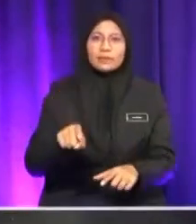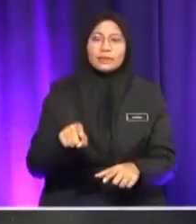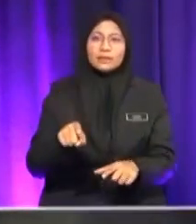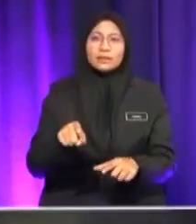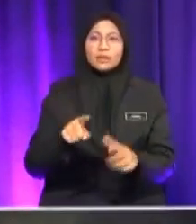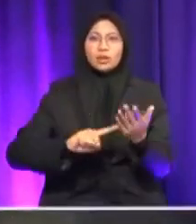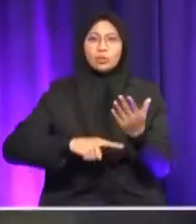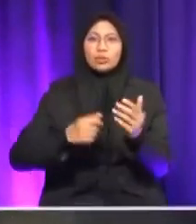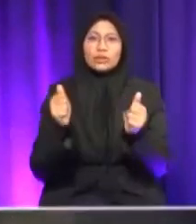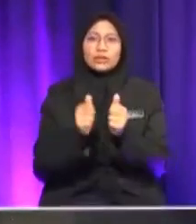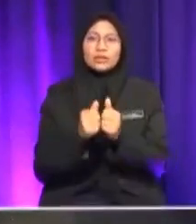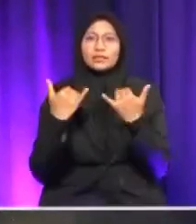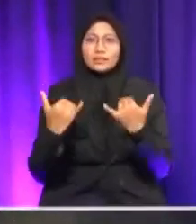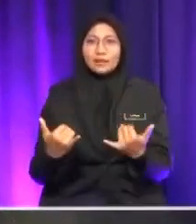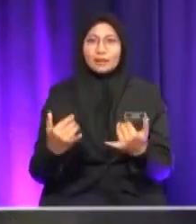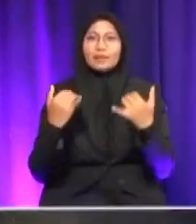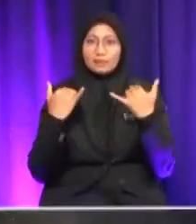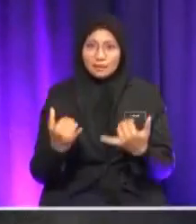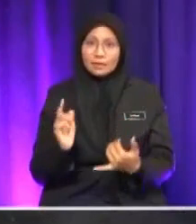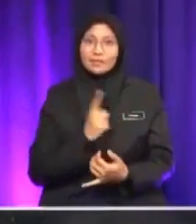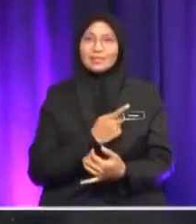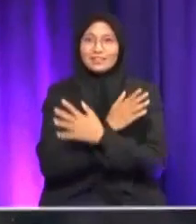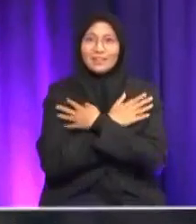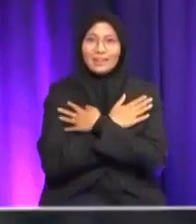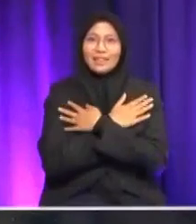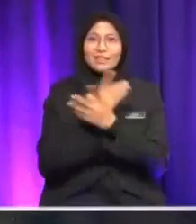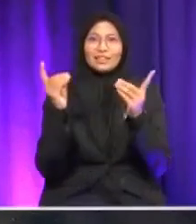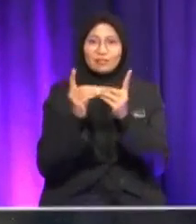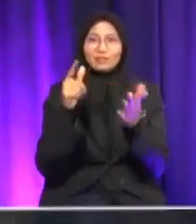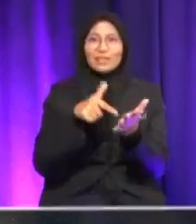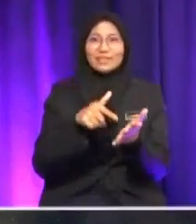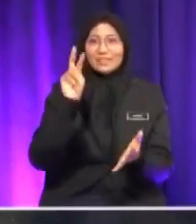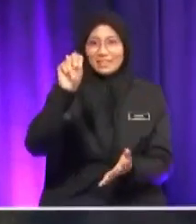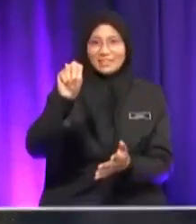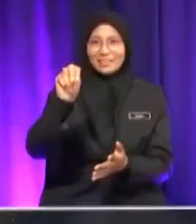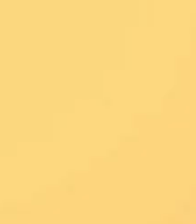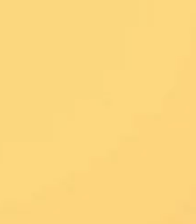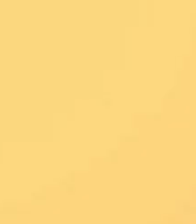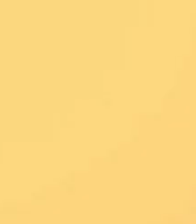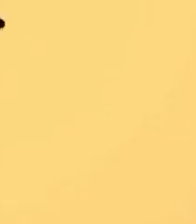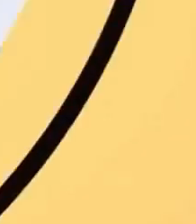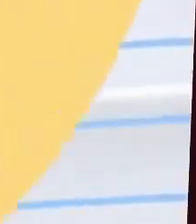tidak kira apa juga usia. Kita berehat seketika, kembali lagi selepas ini. Didik TV KPM.